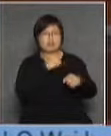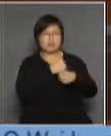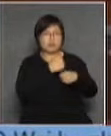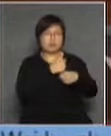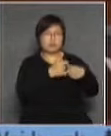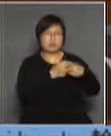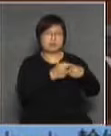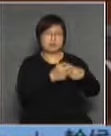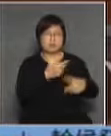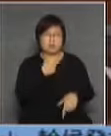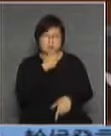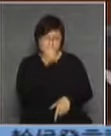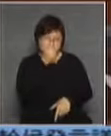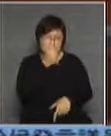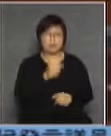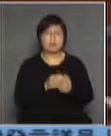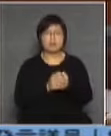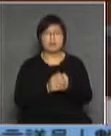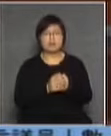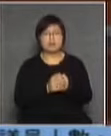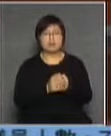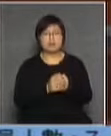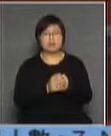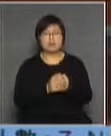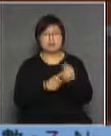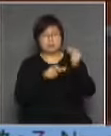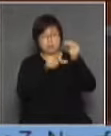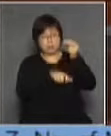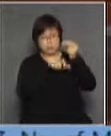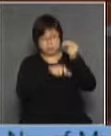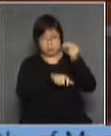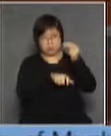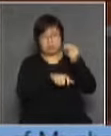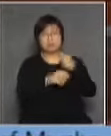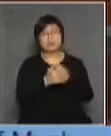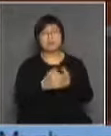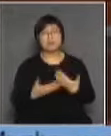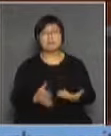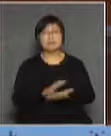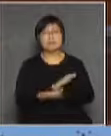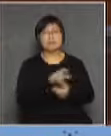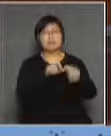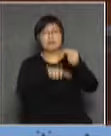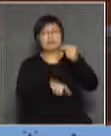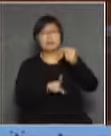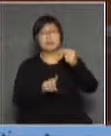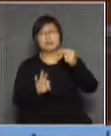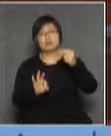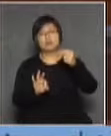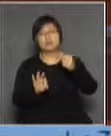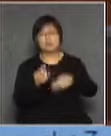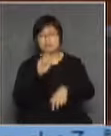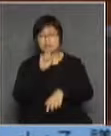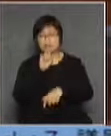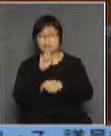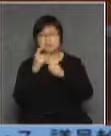席，喺呢個嘅七月嘅時候呢，喺今年七月十三號嘅時候呢，有個市